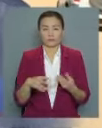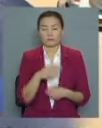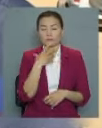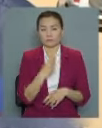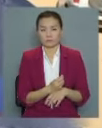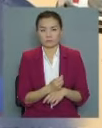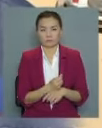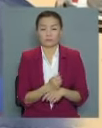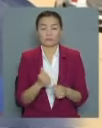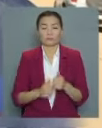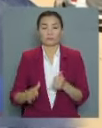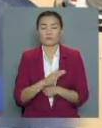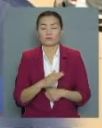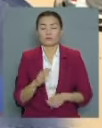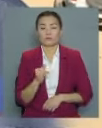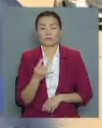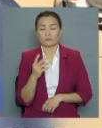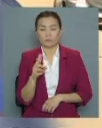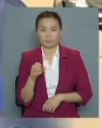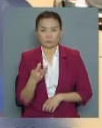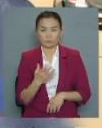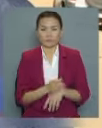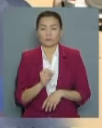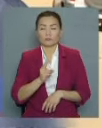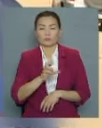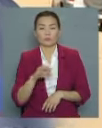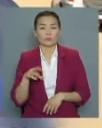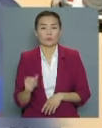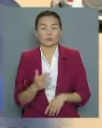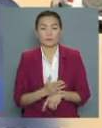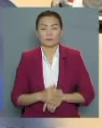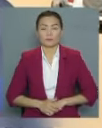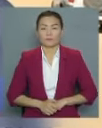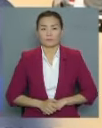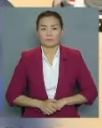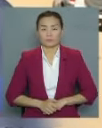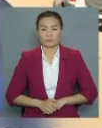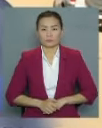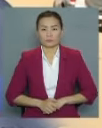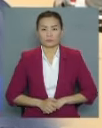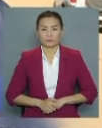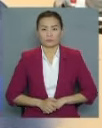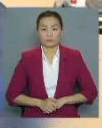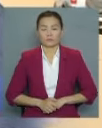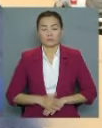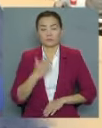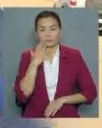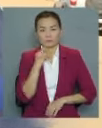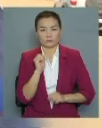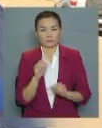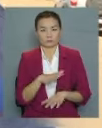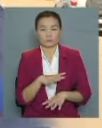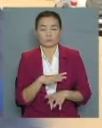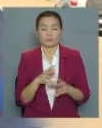Қазір қасымызда отырған мысалы Шарқа шаруа қожалығы бар, Аққота шаруа қожалығы бар деген сияқты. Су тартып алса шаруа қожалық жеңілдік болар